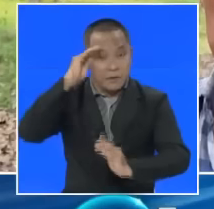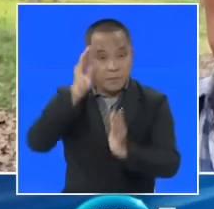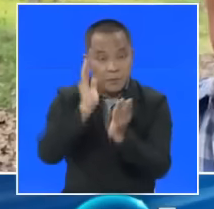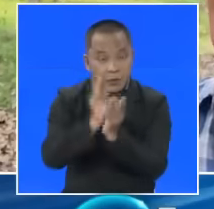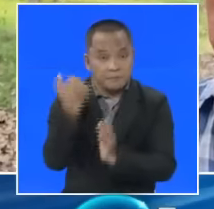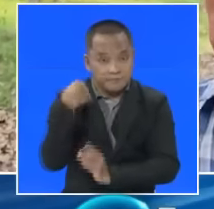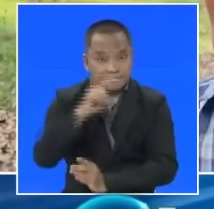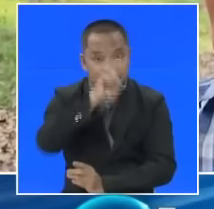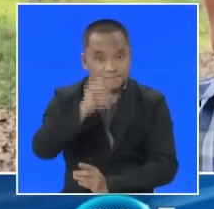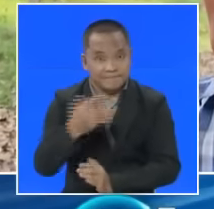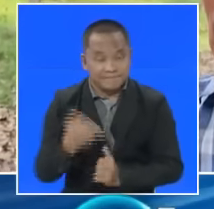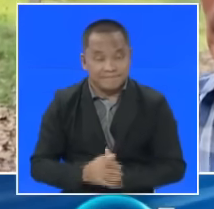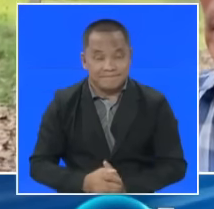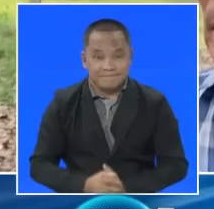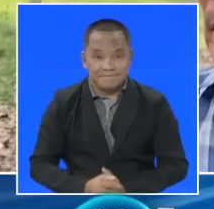หม